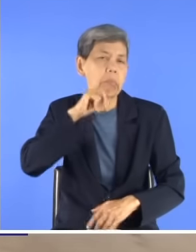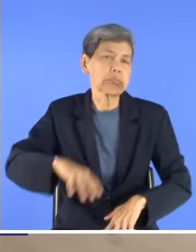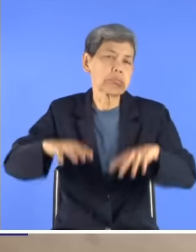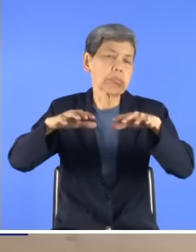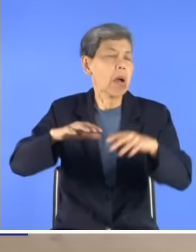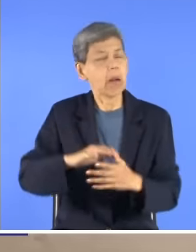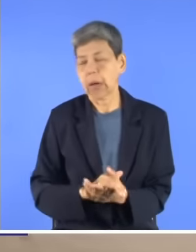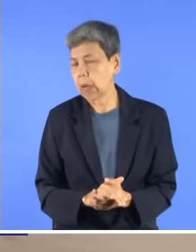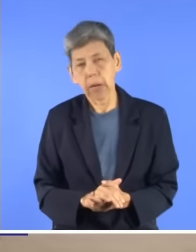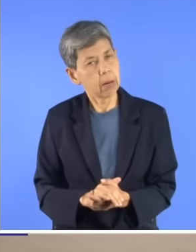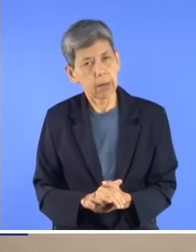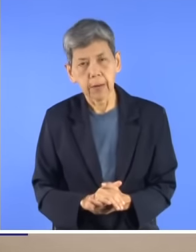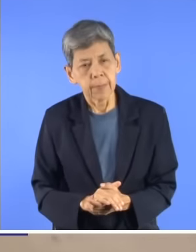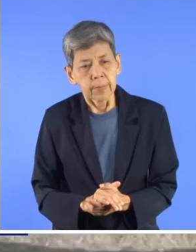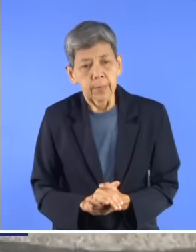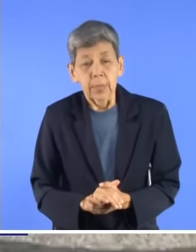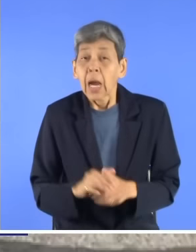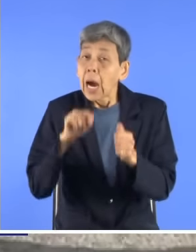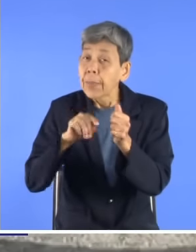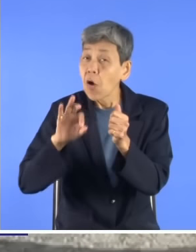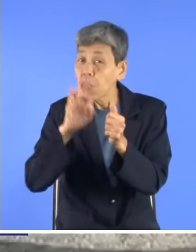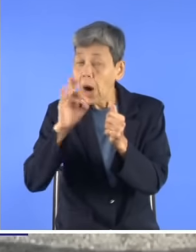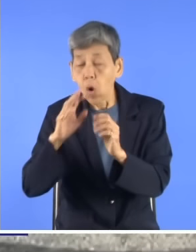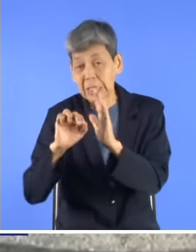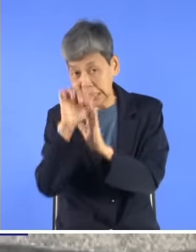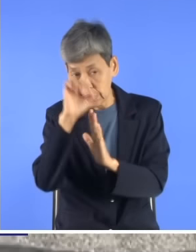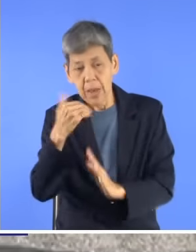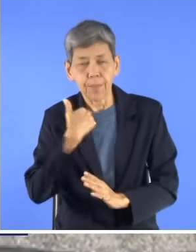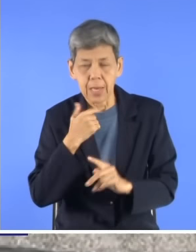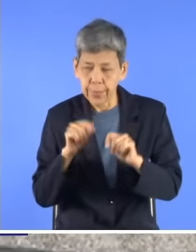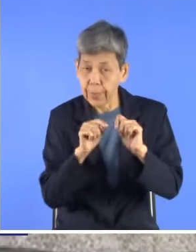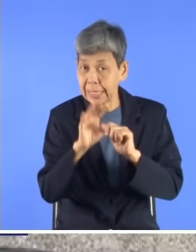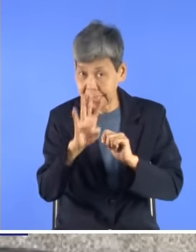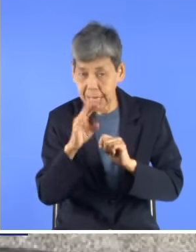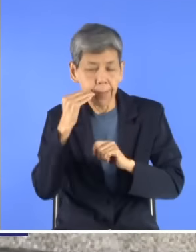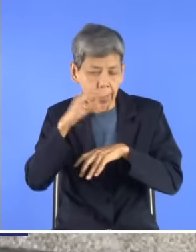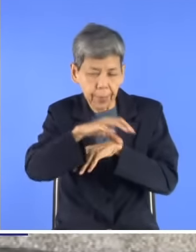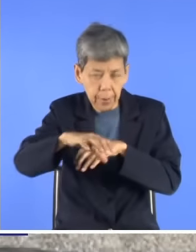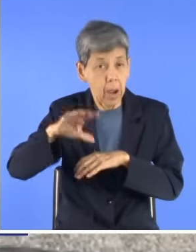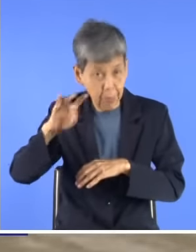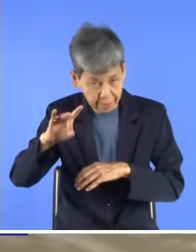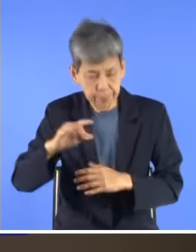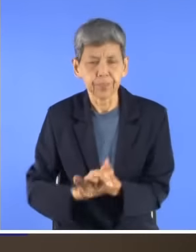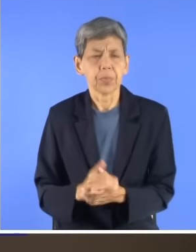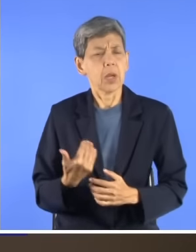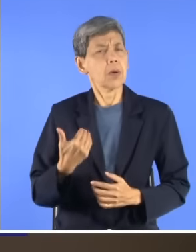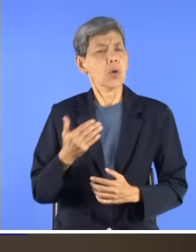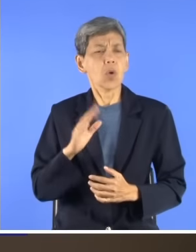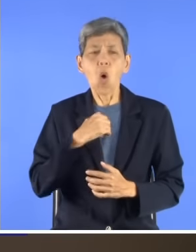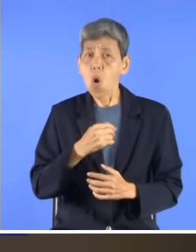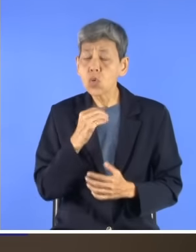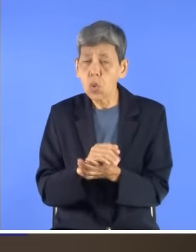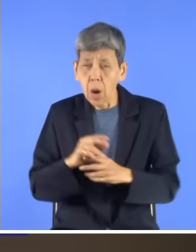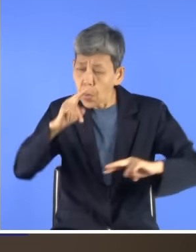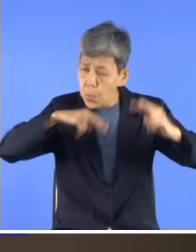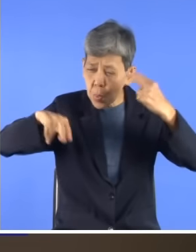องซะแล้วนี่นะครับพื้นที่อำเภอฝางจังหวัดเชียงใหม่มี4ตำบลนะ8หมู่บ้านที่เดือดร้อนทางฝั่งผู้ฝ่ายปก